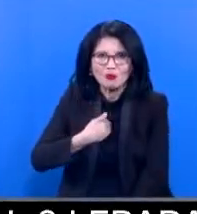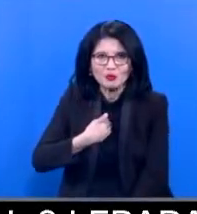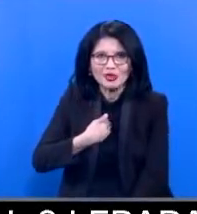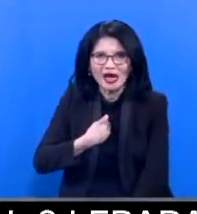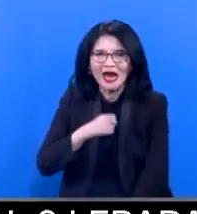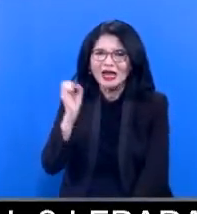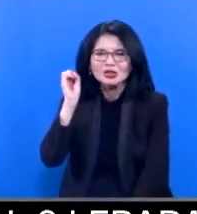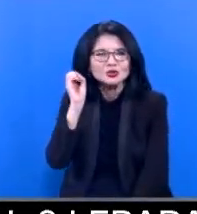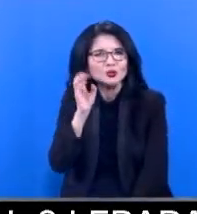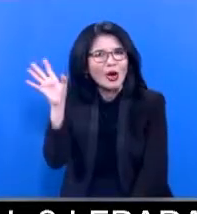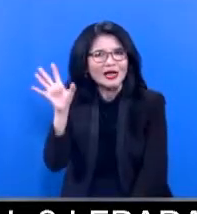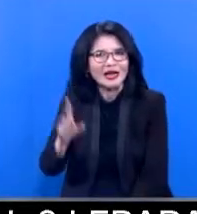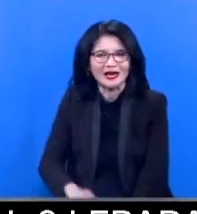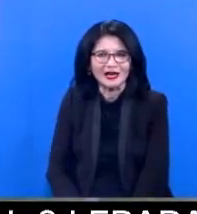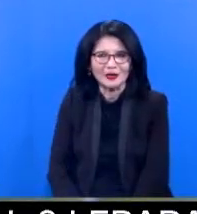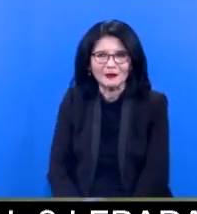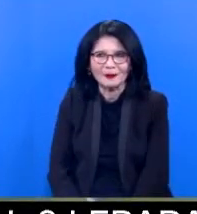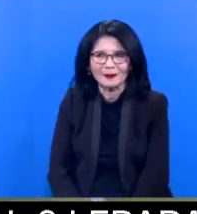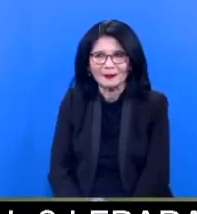nada yang beraturan.